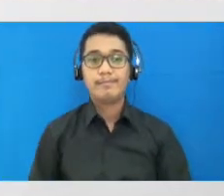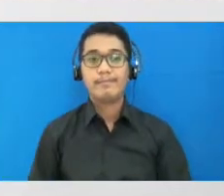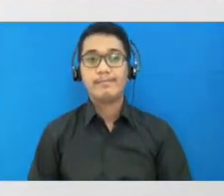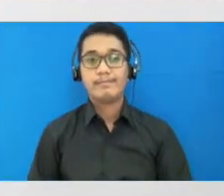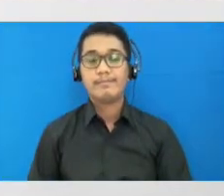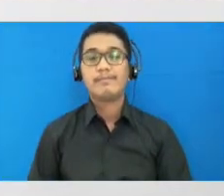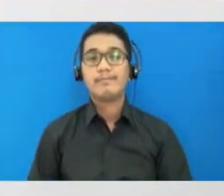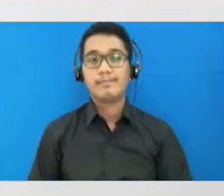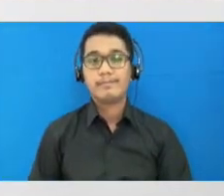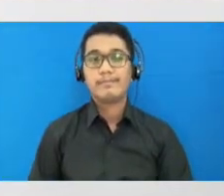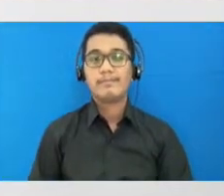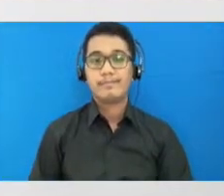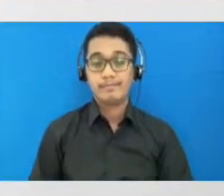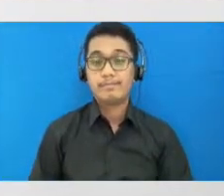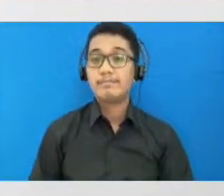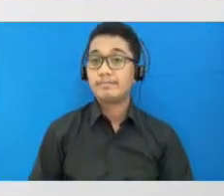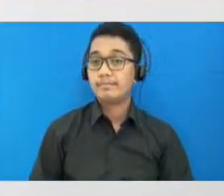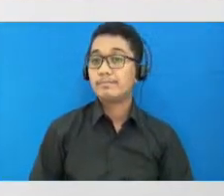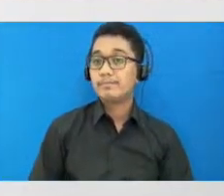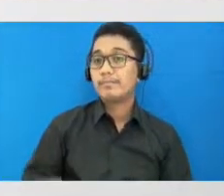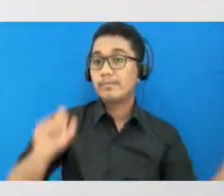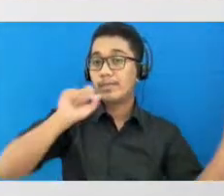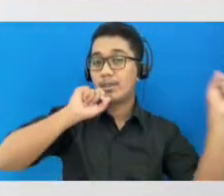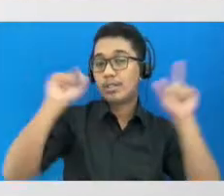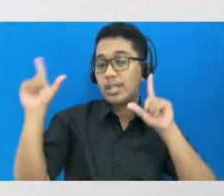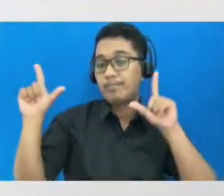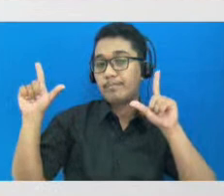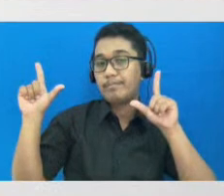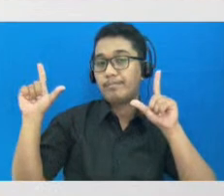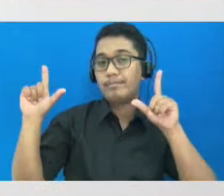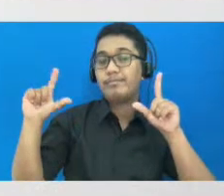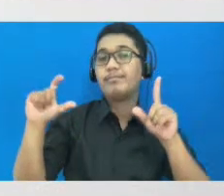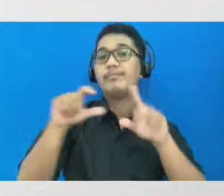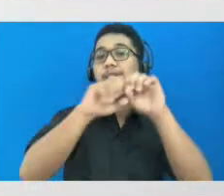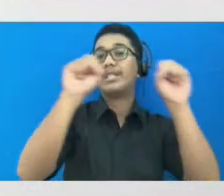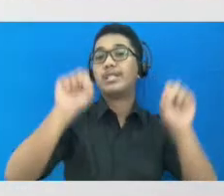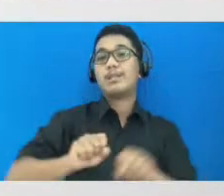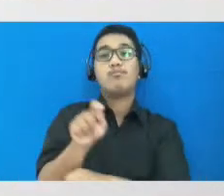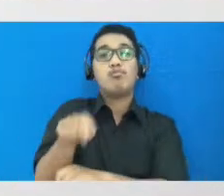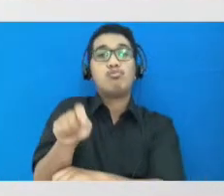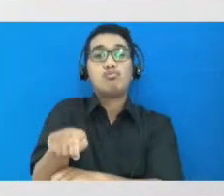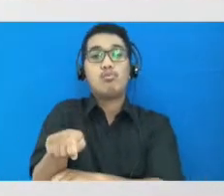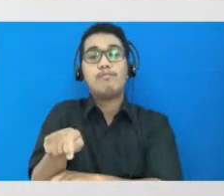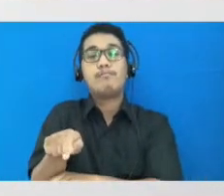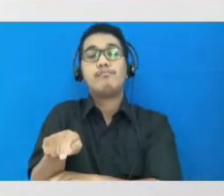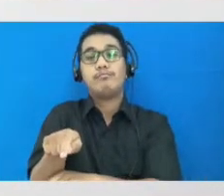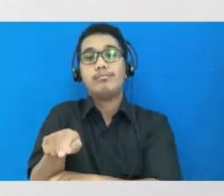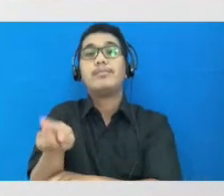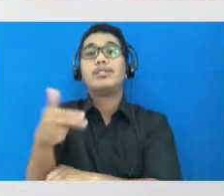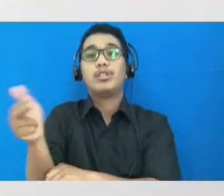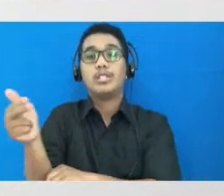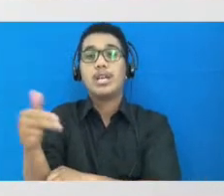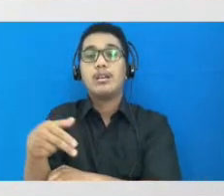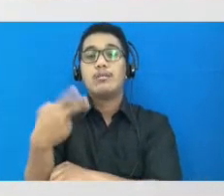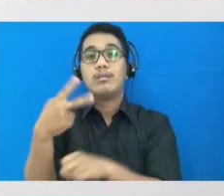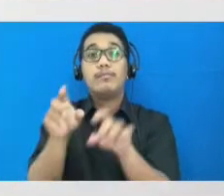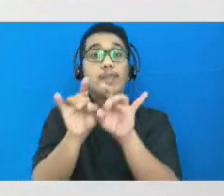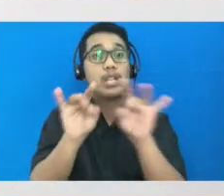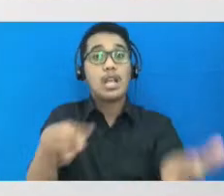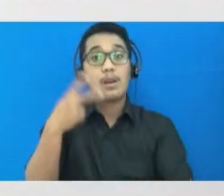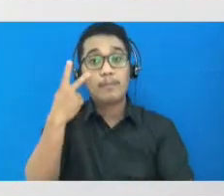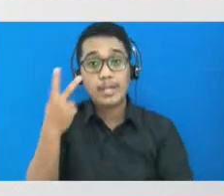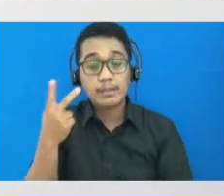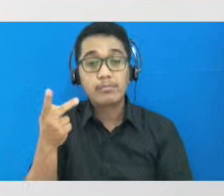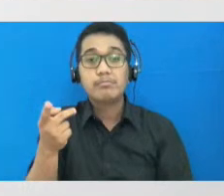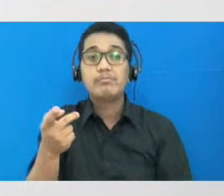kalau kita bicara mengenai konsep yang diusung di dalam sistem hukum di Indonesia, kita bisa melihat perbedaan yang sangat signifikan